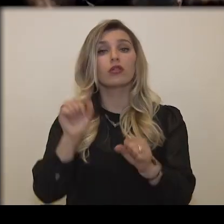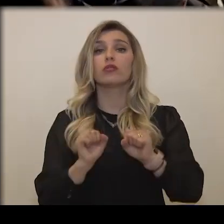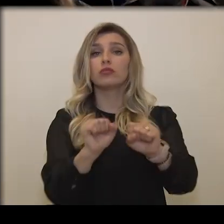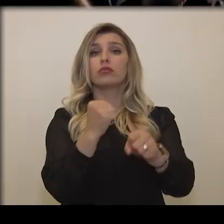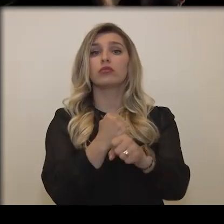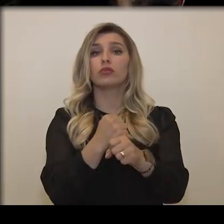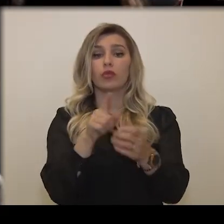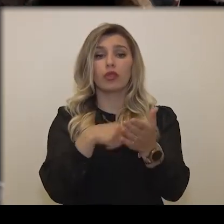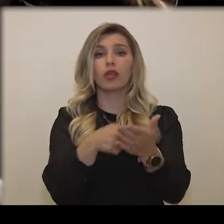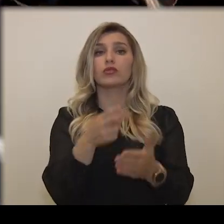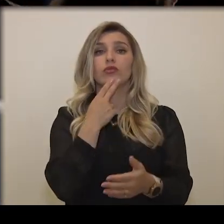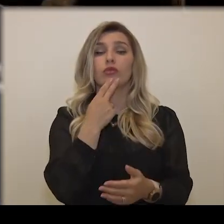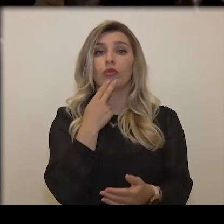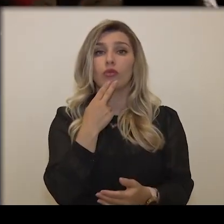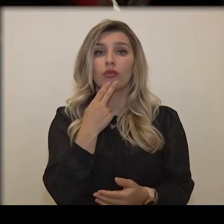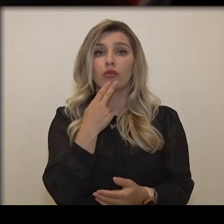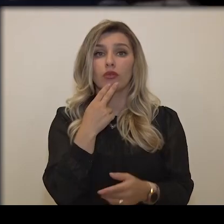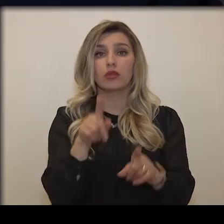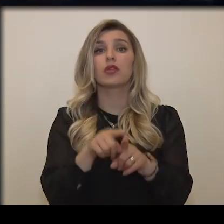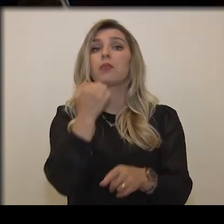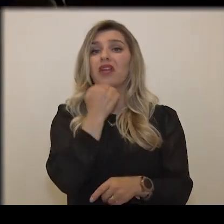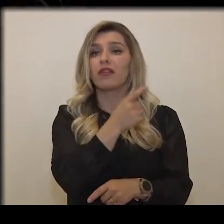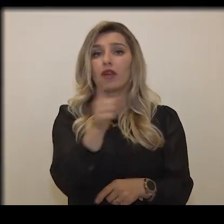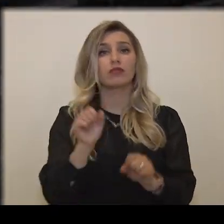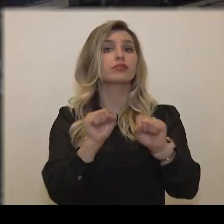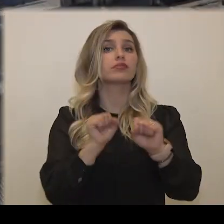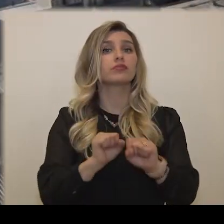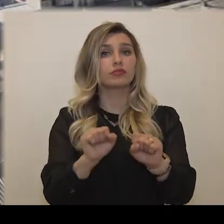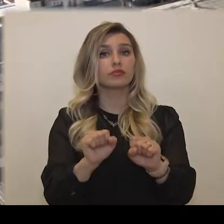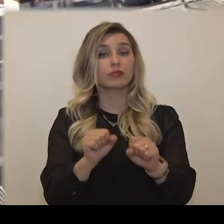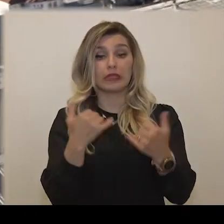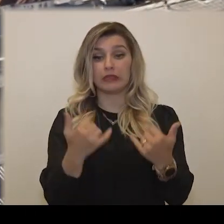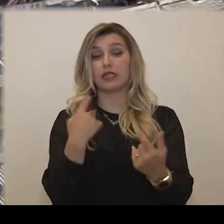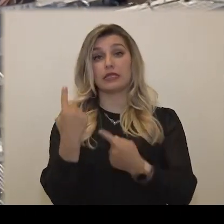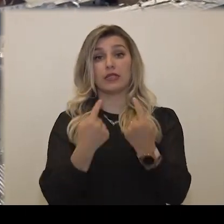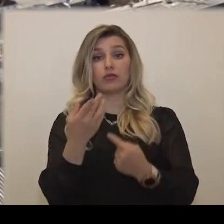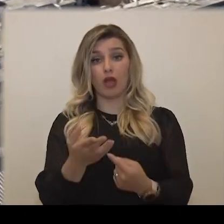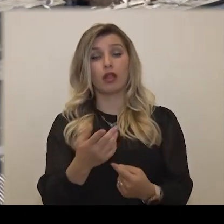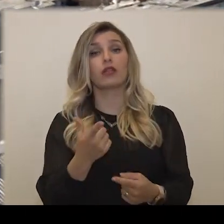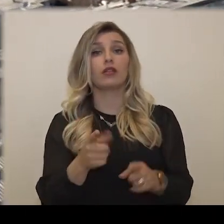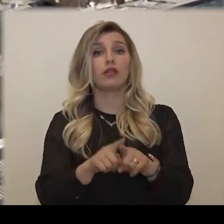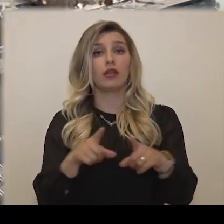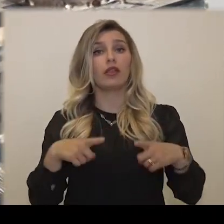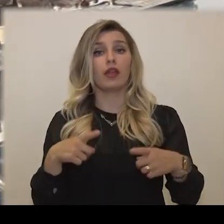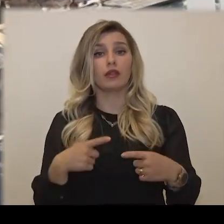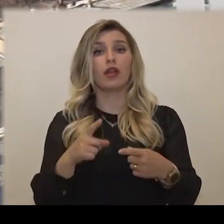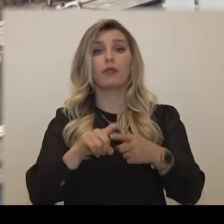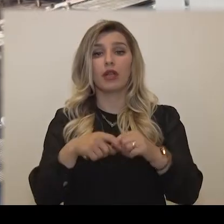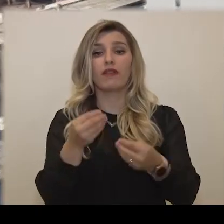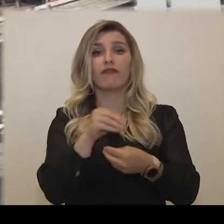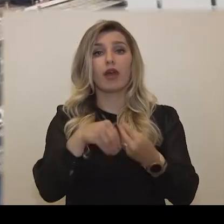hyjë as në test, sidomos në sektorin privat. Kjo situatë rëndon gjendjen e tyre